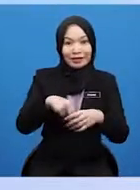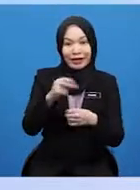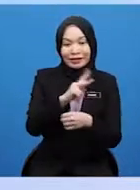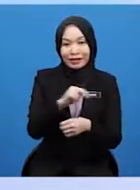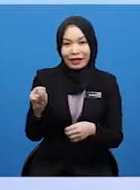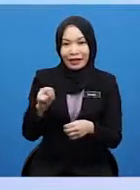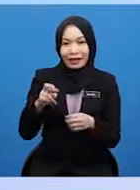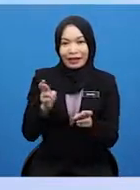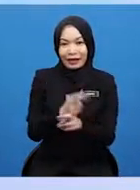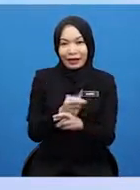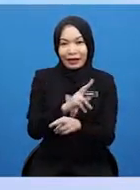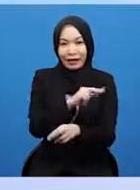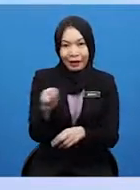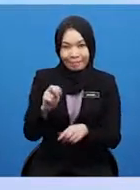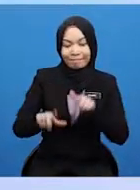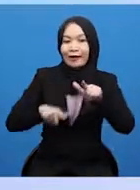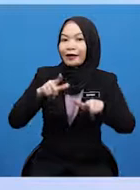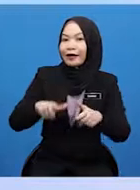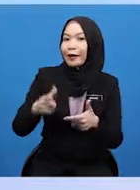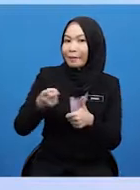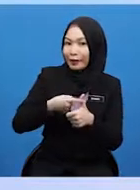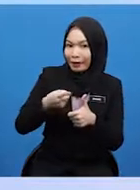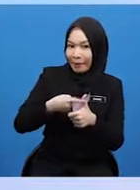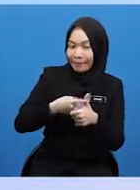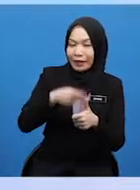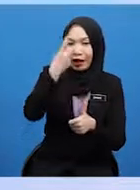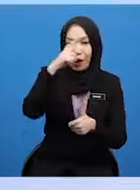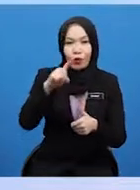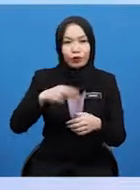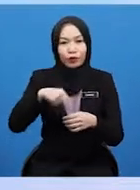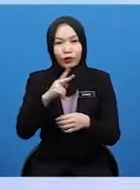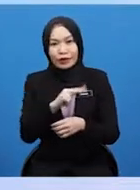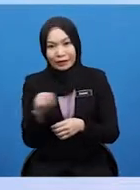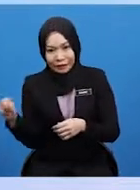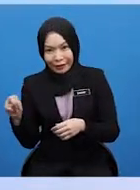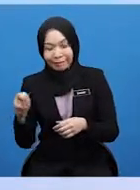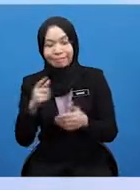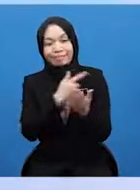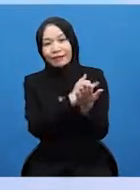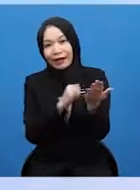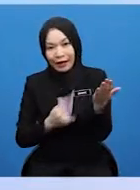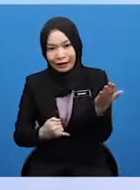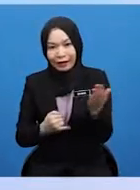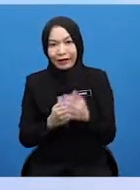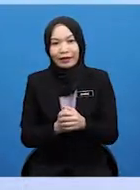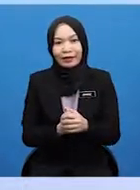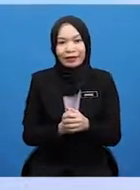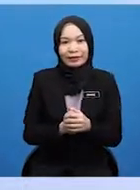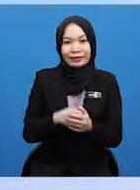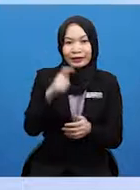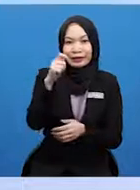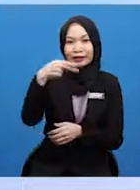menghasilkan lakaran kenit atau thumbnail, sama ada dalam buku sketch atau dalam helaian kertas